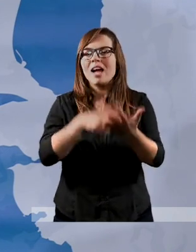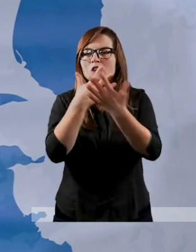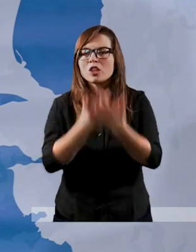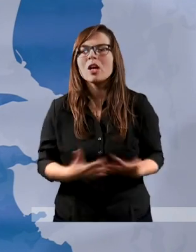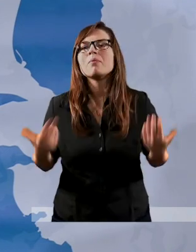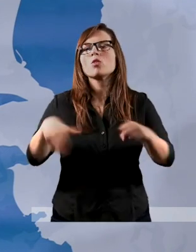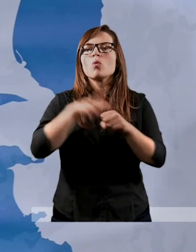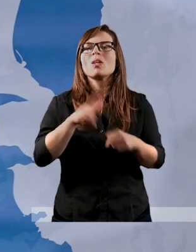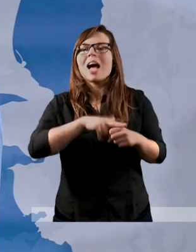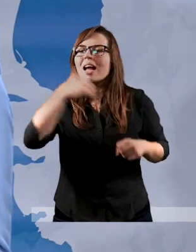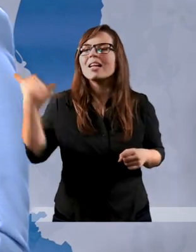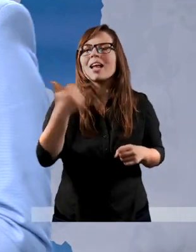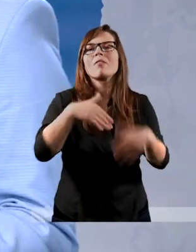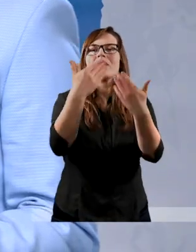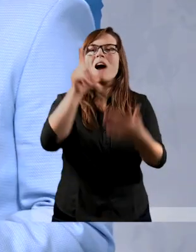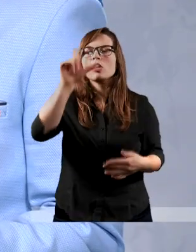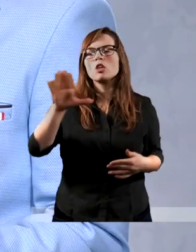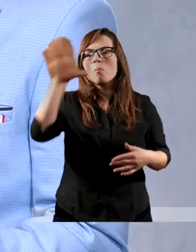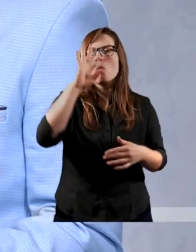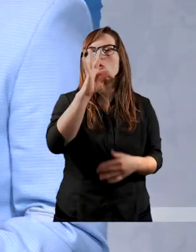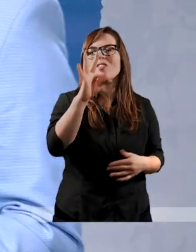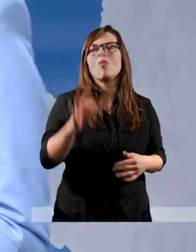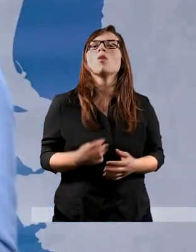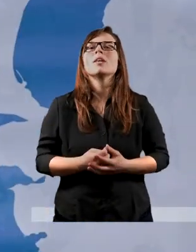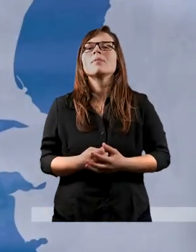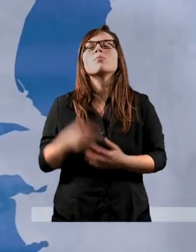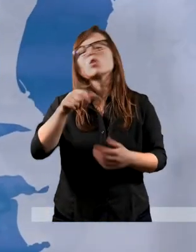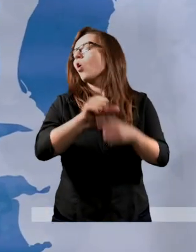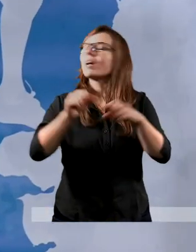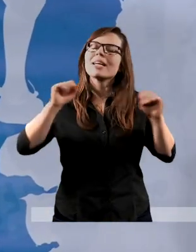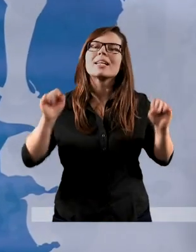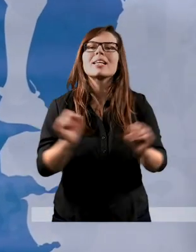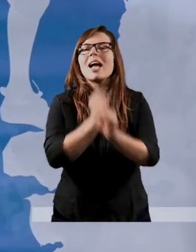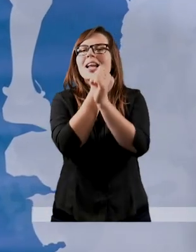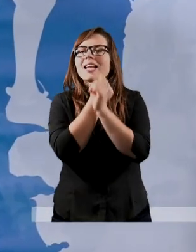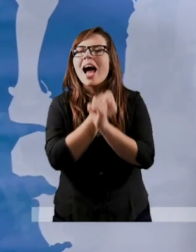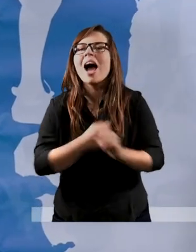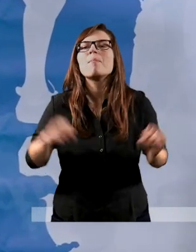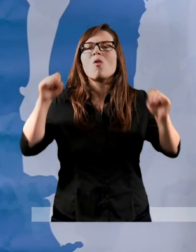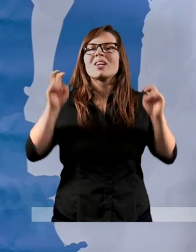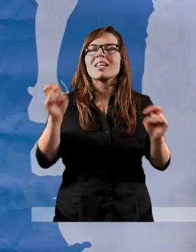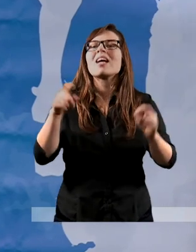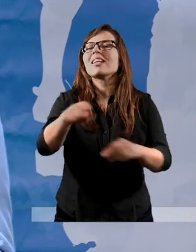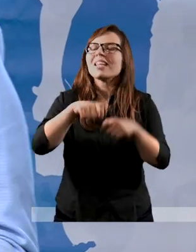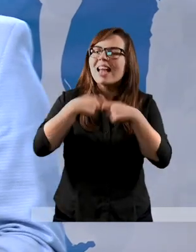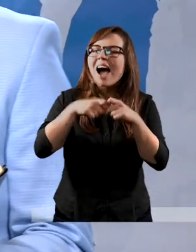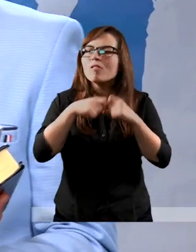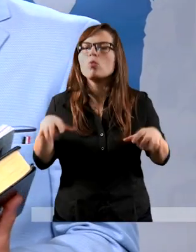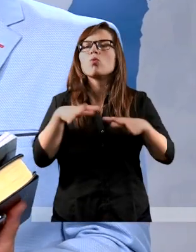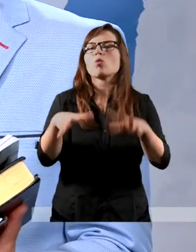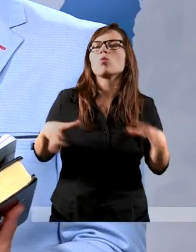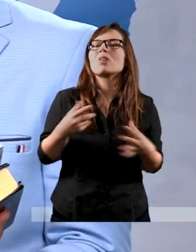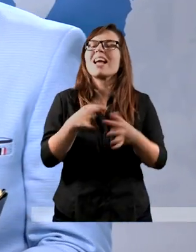ziemi, którą na zawsze daje Ci Pan Bóg Twój. To jest niesamowity, ujmujący cytat. On oczywiście nawiązuje w dużej mierze